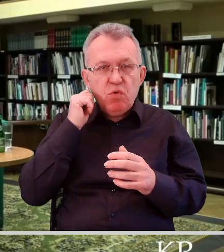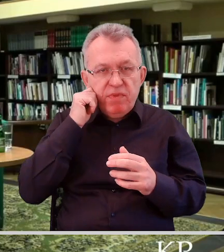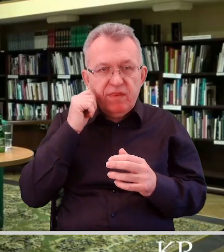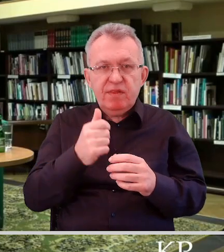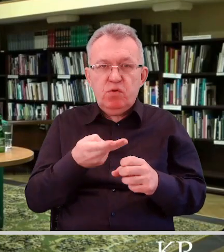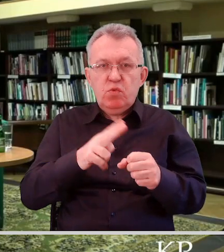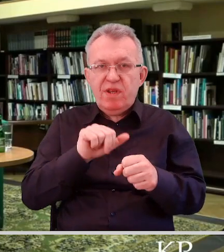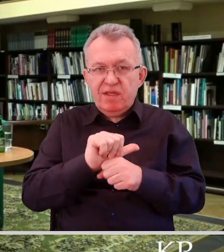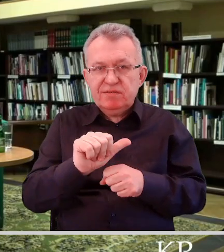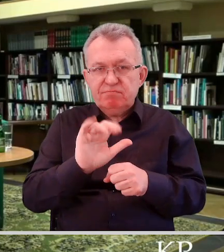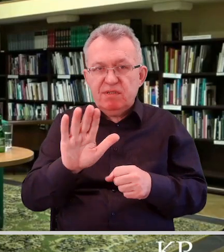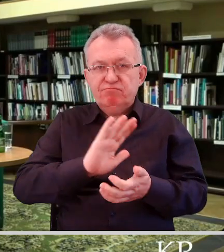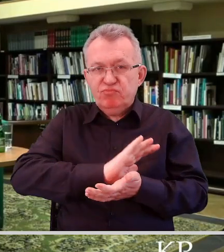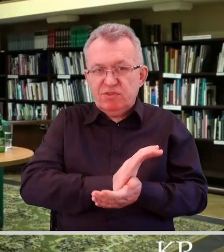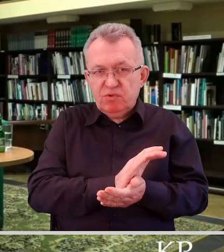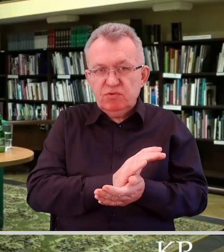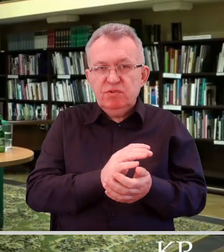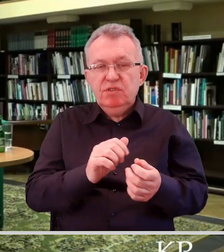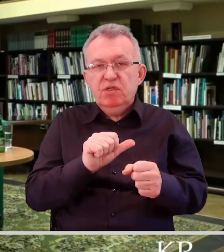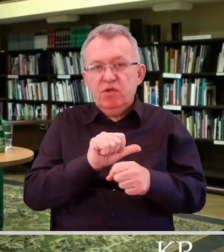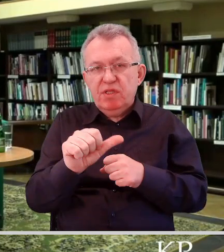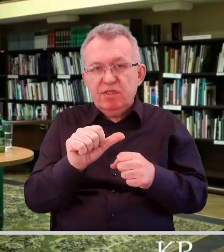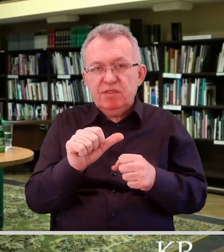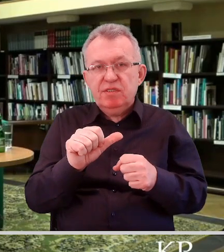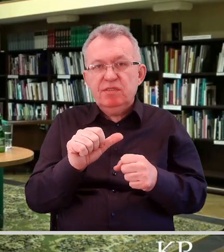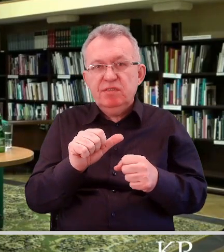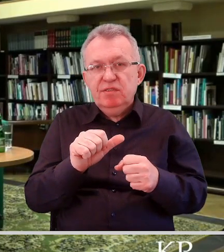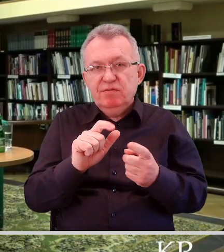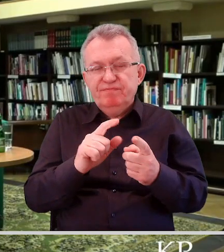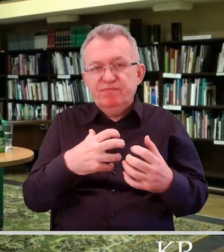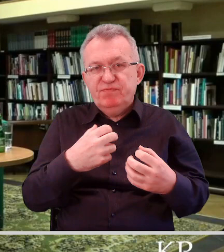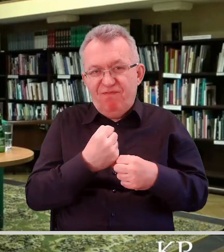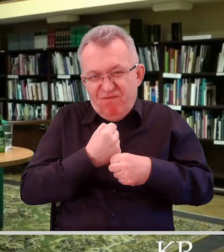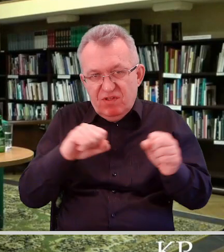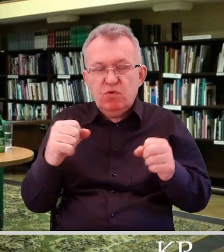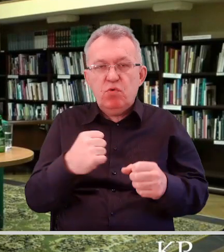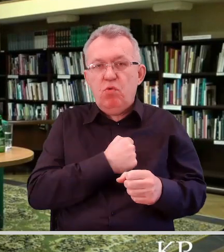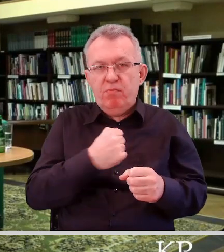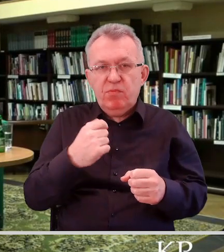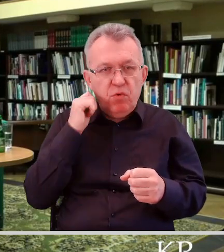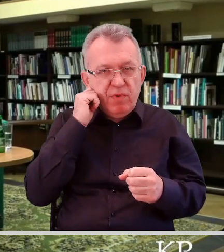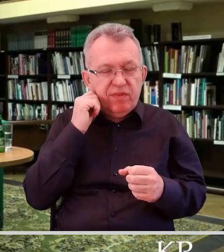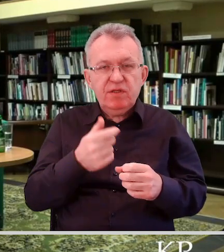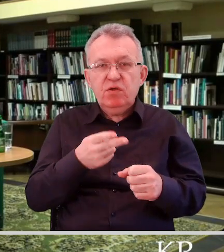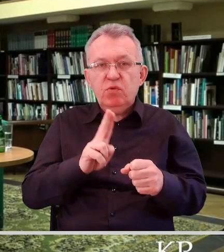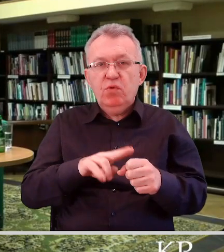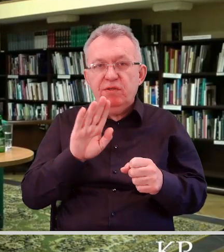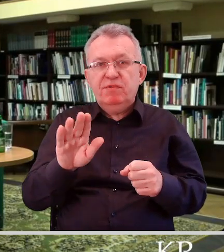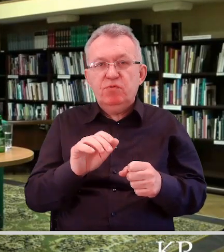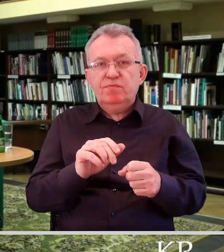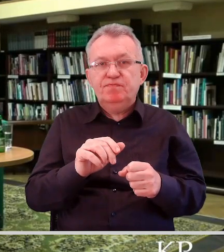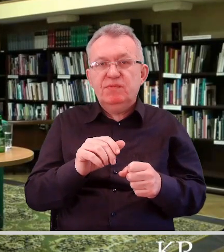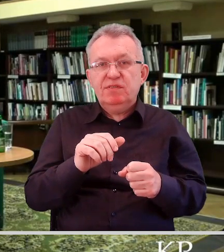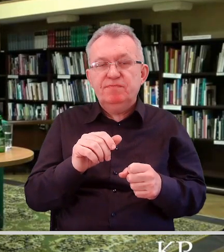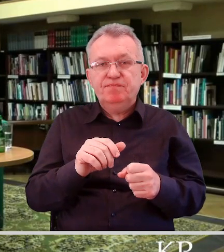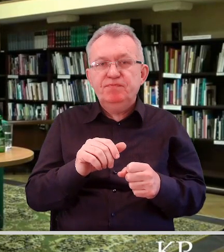kobiety, która jest ofiarą, na przykład koncept taki właśnie feministyczny, bo o tym żeśmy wcześniej trochę dyskutowały, który zakłada,